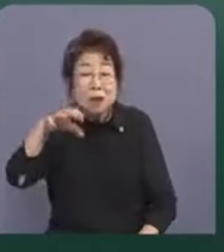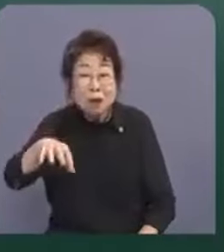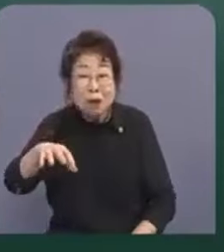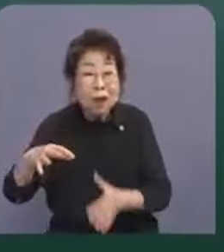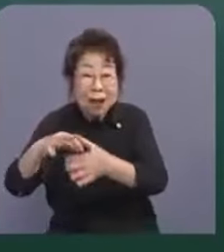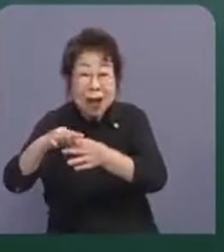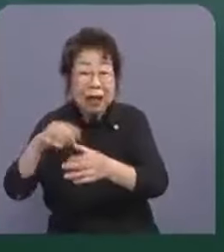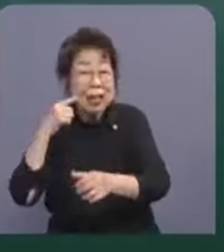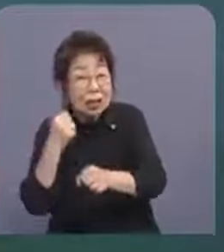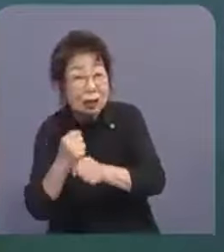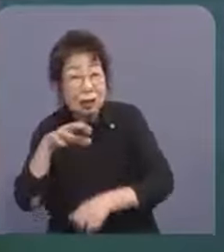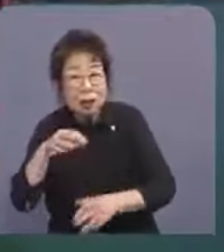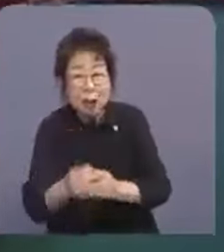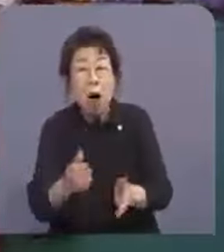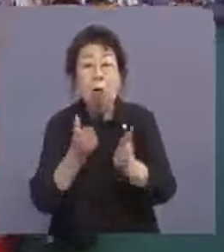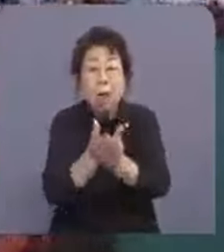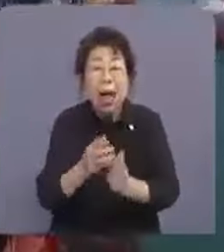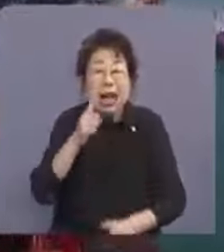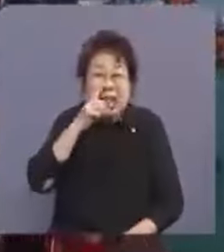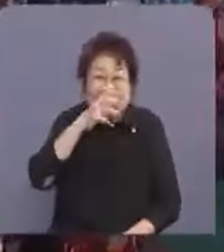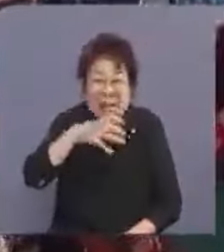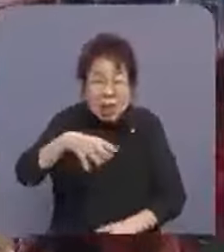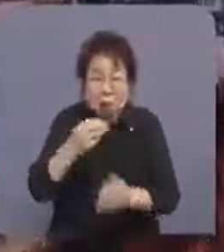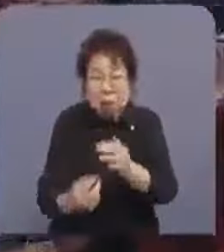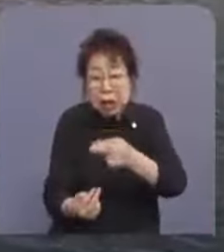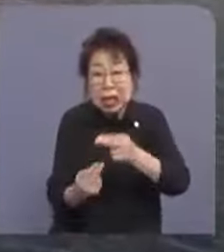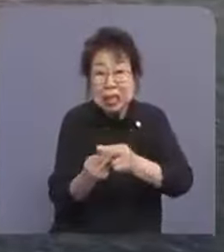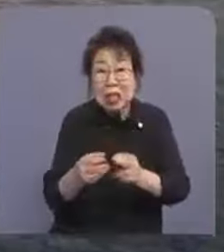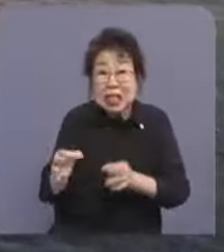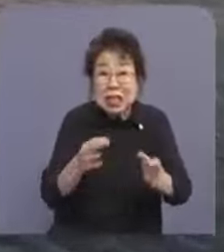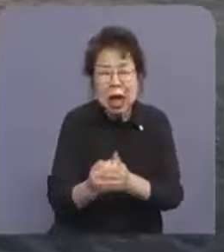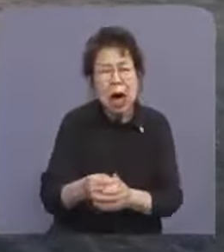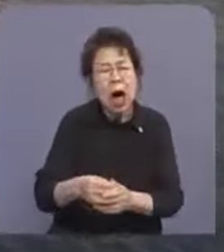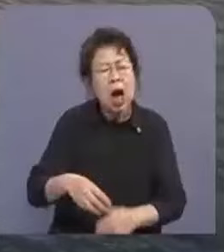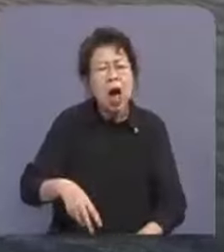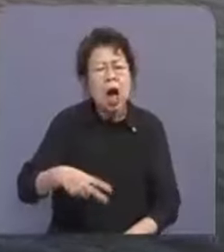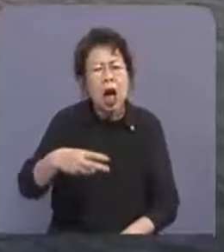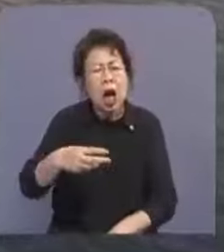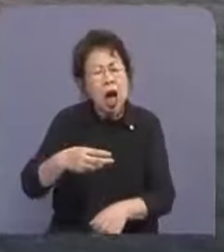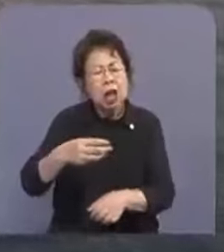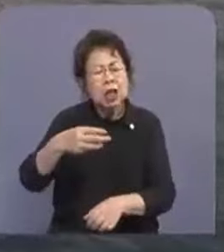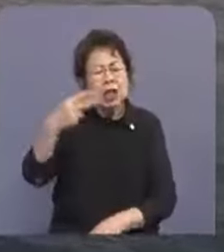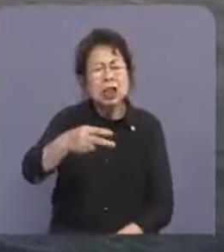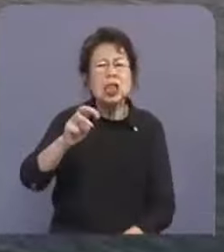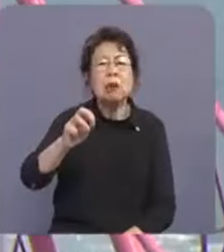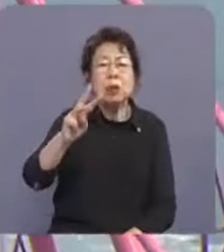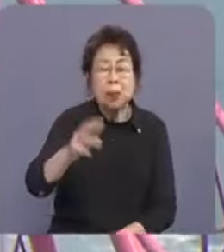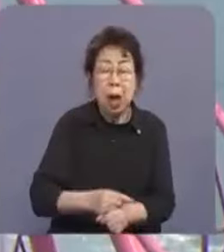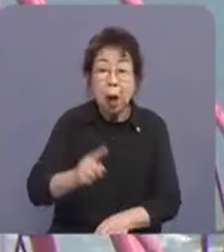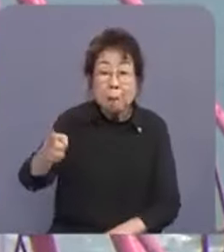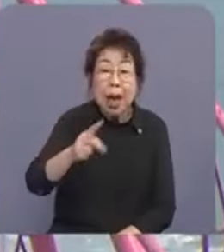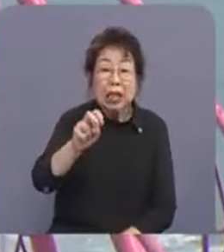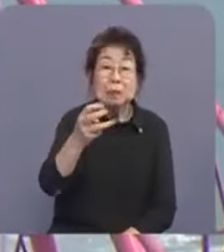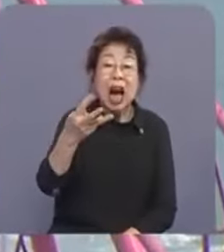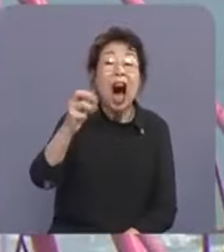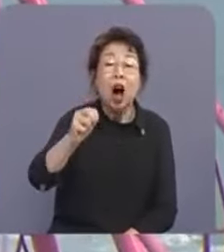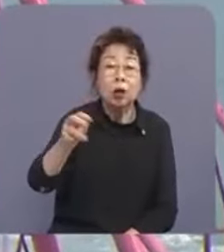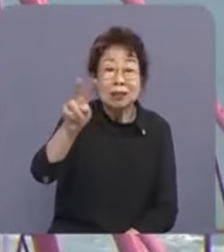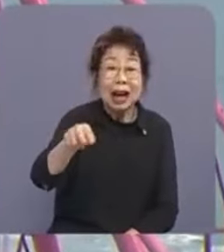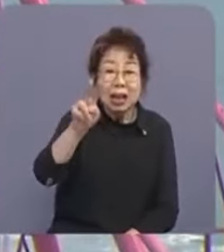마켓 연구소는 선박 탄소 포집 기술 시장이 2032년까지 142억 달러